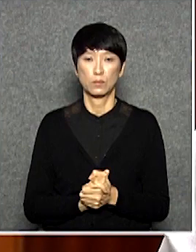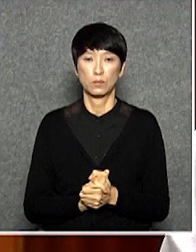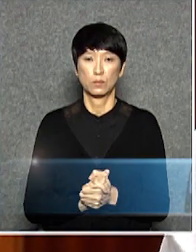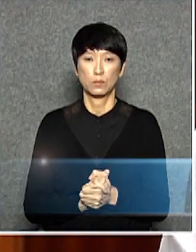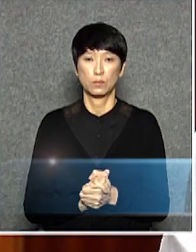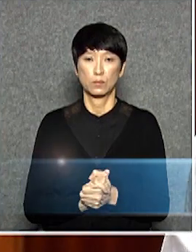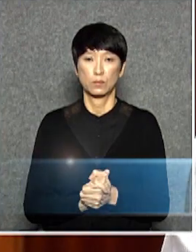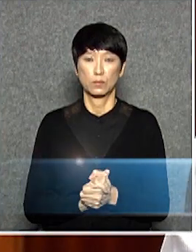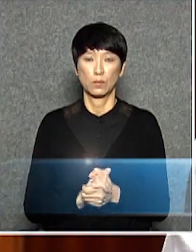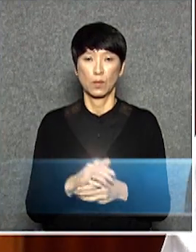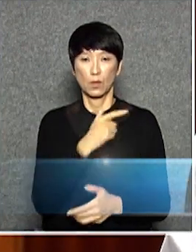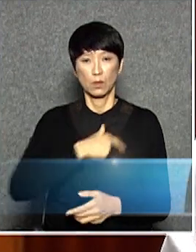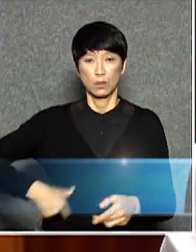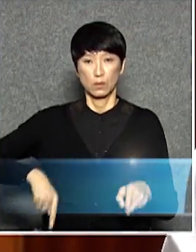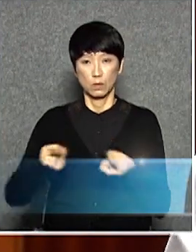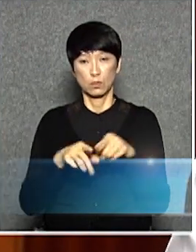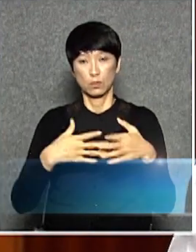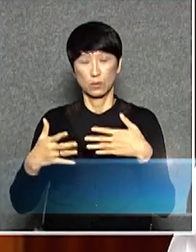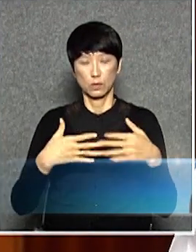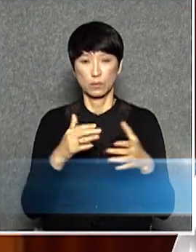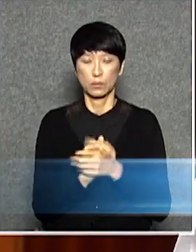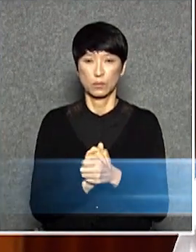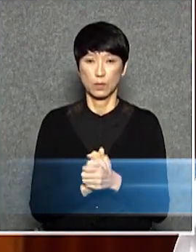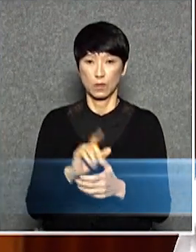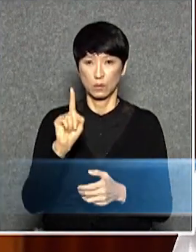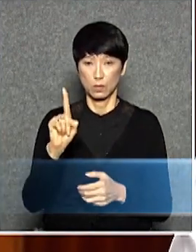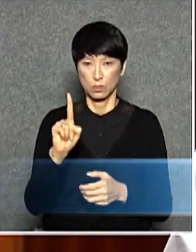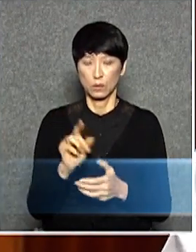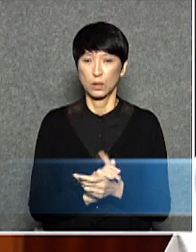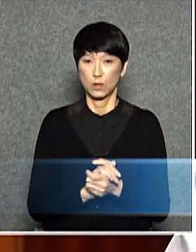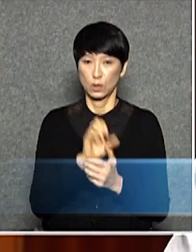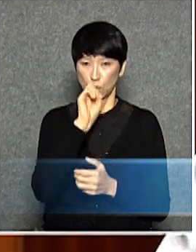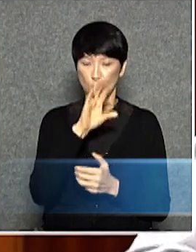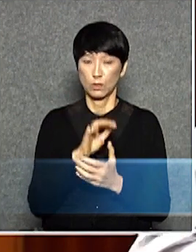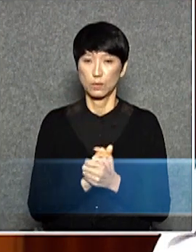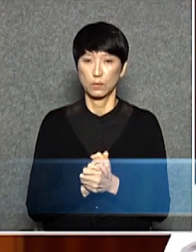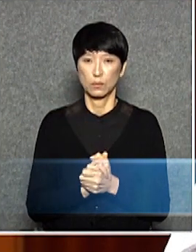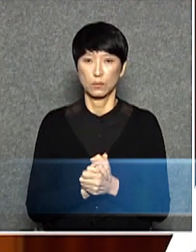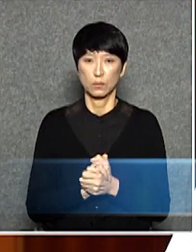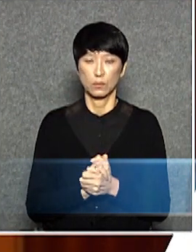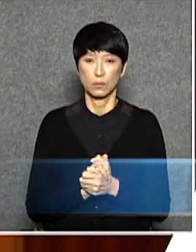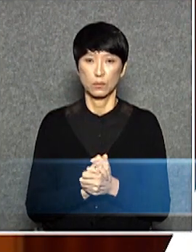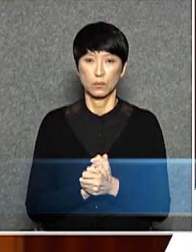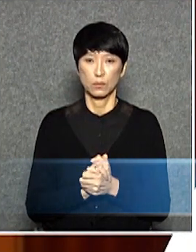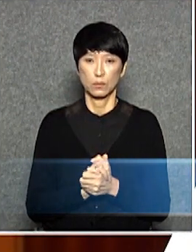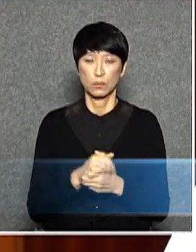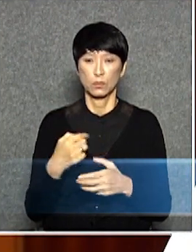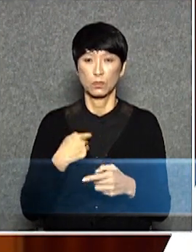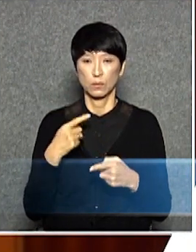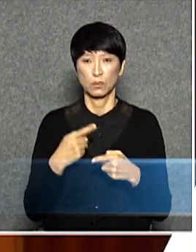各位議員同事，當然有一點，第一點就要跟大家講，就是我真的